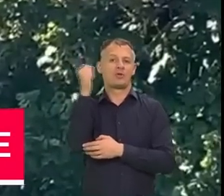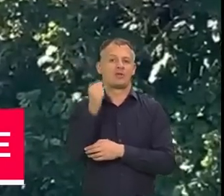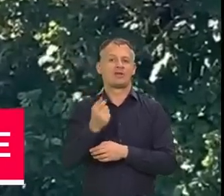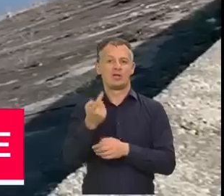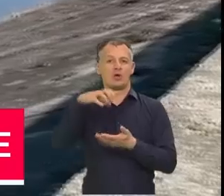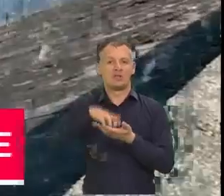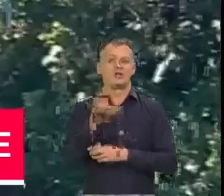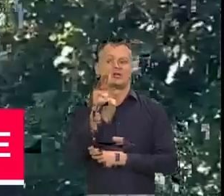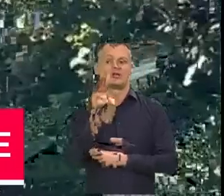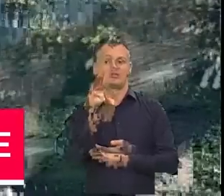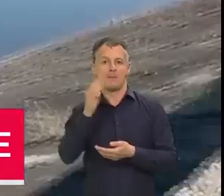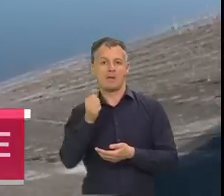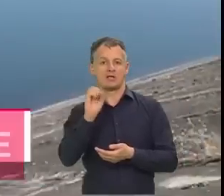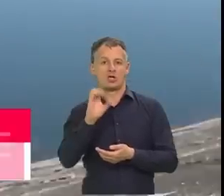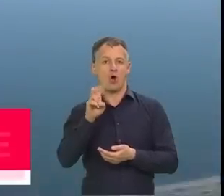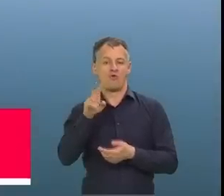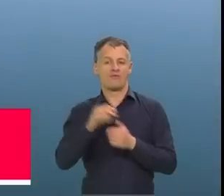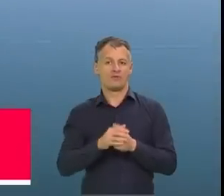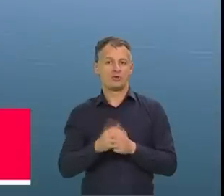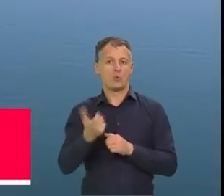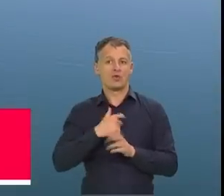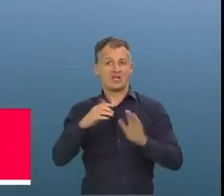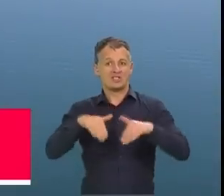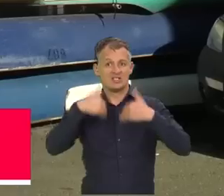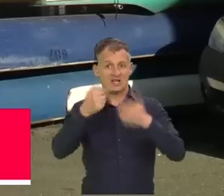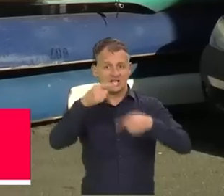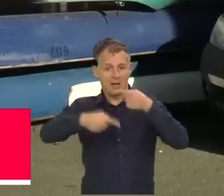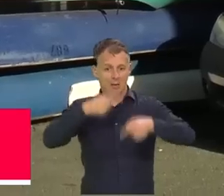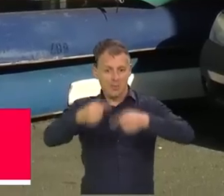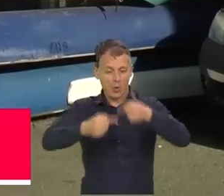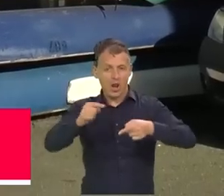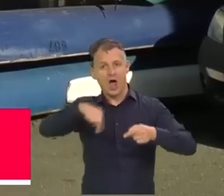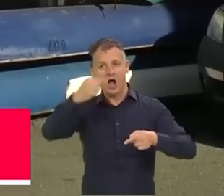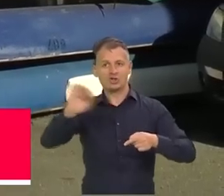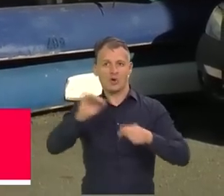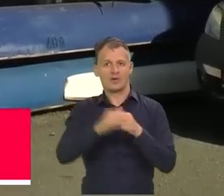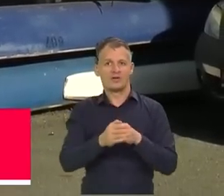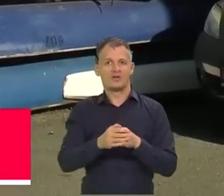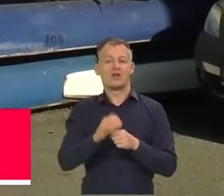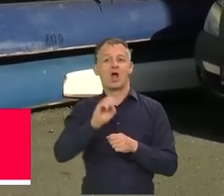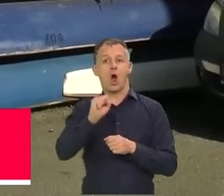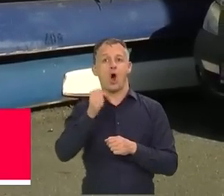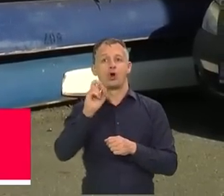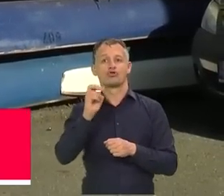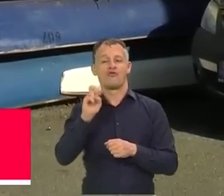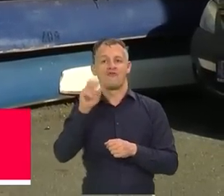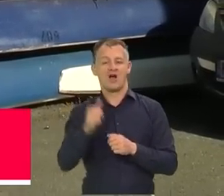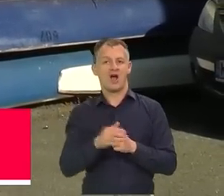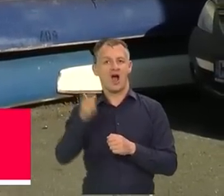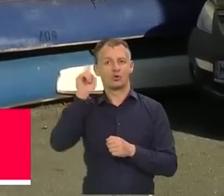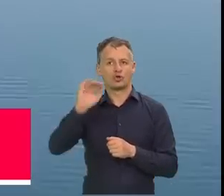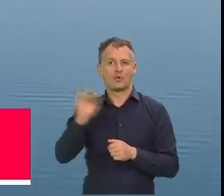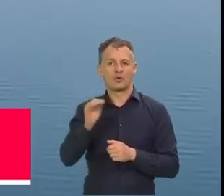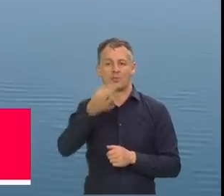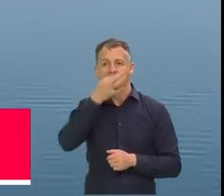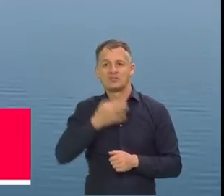colegi. Au făcut copii râie în bază. La Orșova? La Orșova. Atunci copilul nostru ne-a spus că vrea să se lase de sport și nu